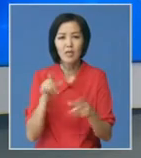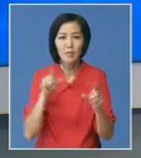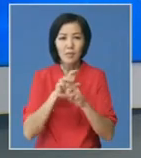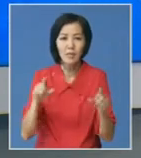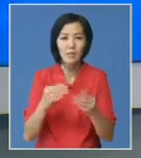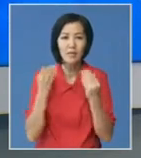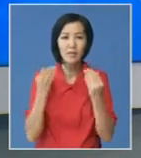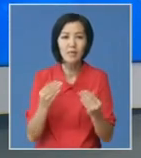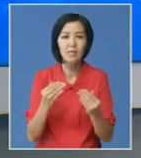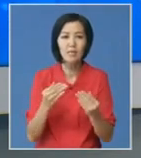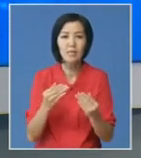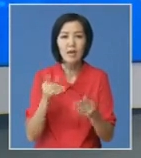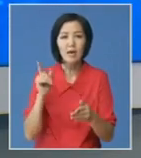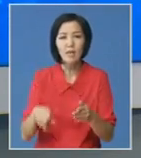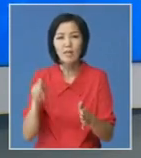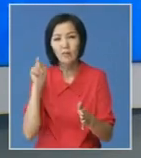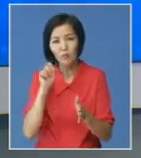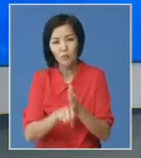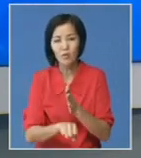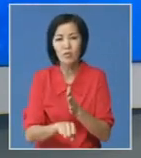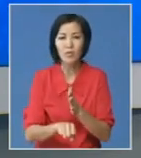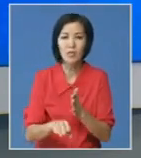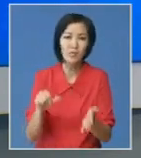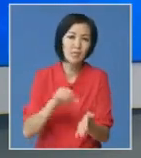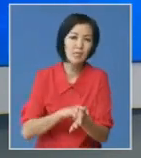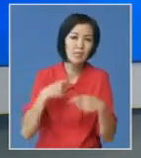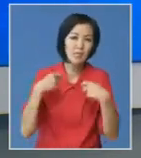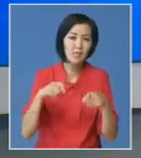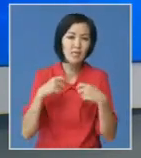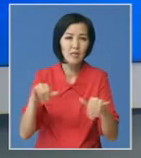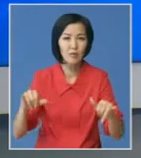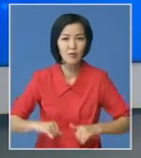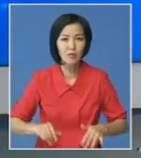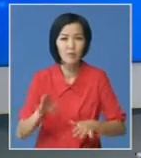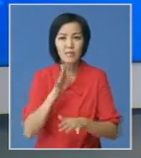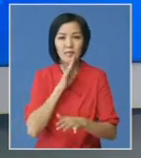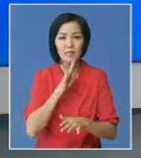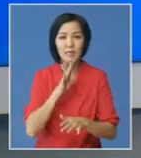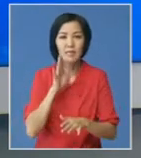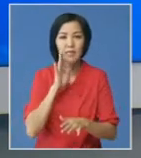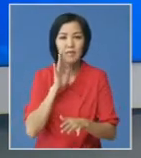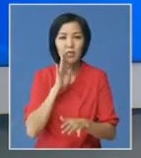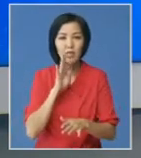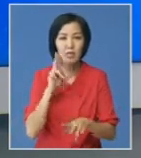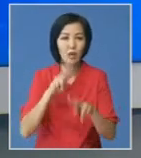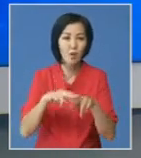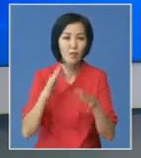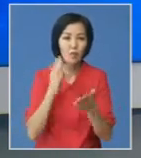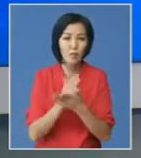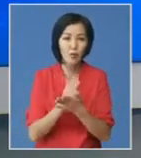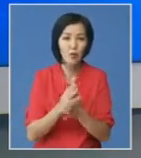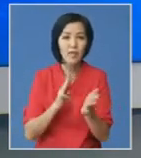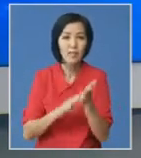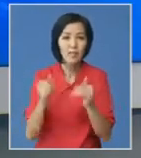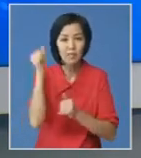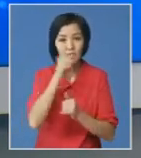қазір адам өлтірген, есірткі сатқан және алаяқтықпен айналысқан қыз-келіншектер қамауда отыр. Менің 80 жылдығына